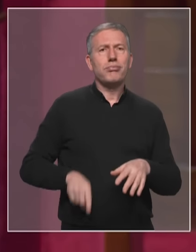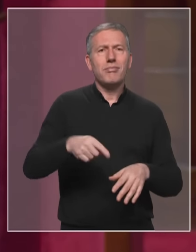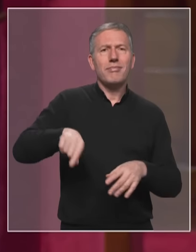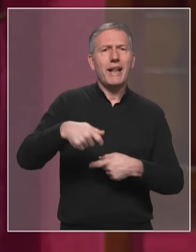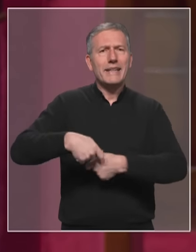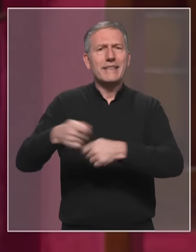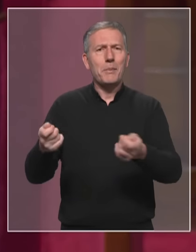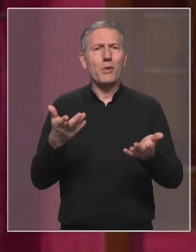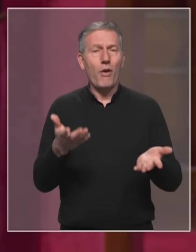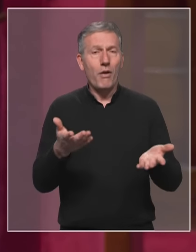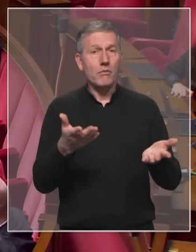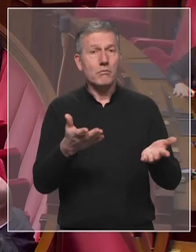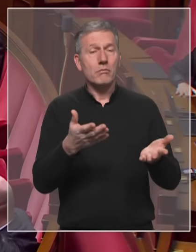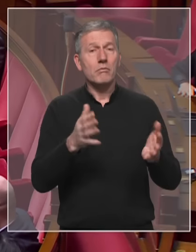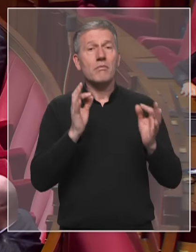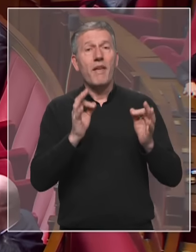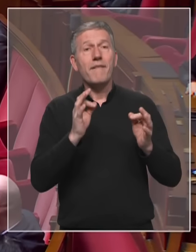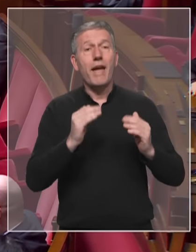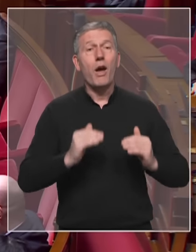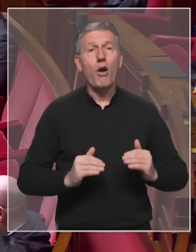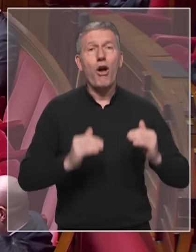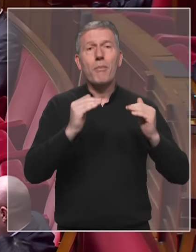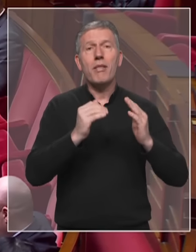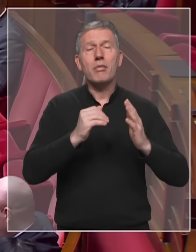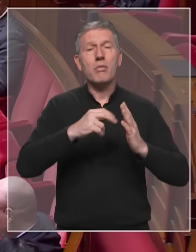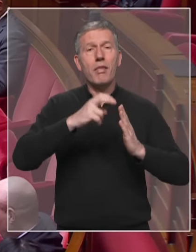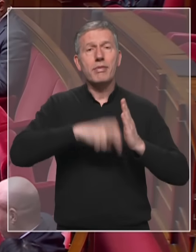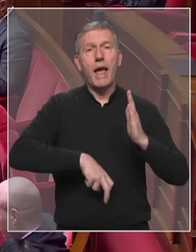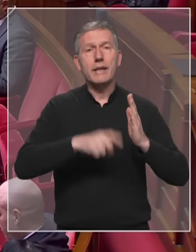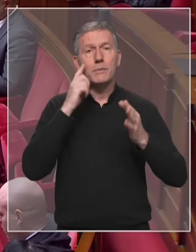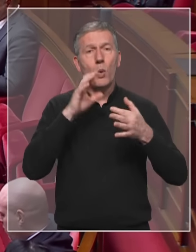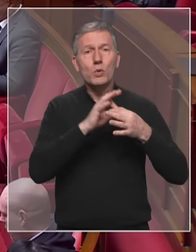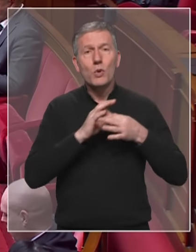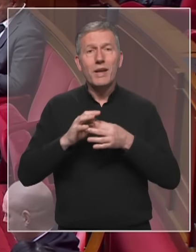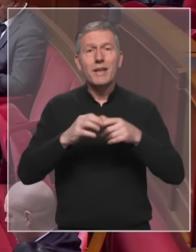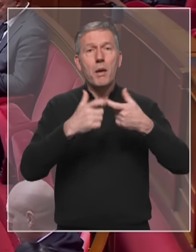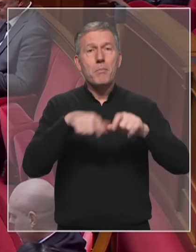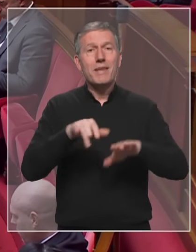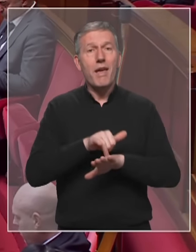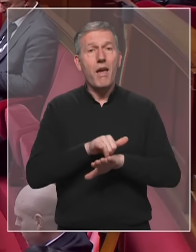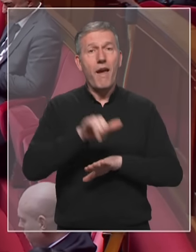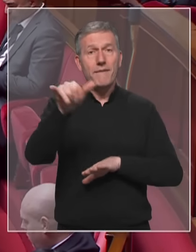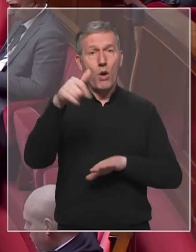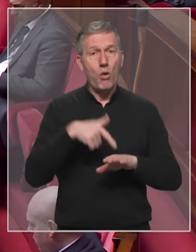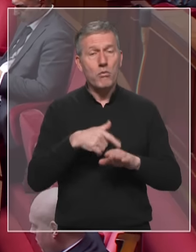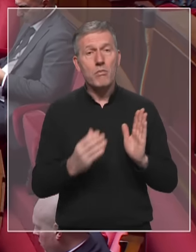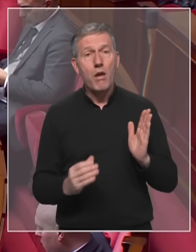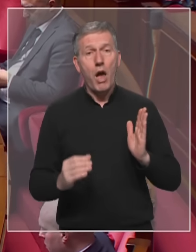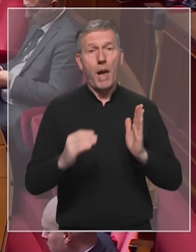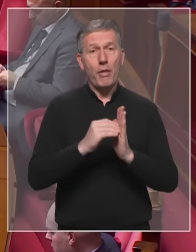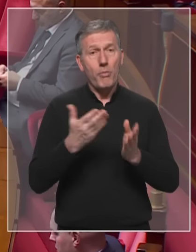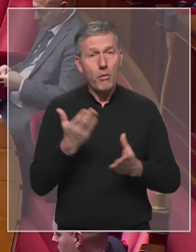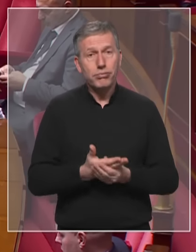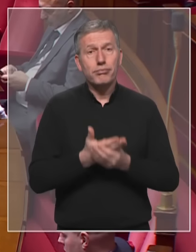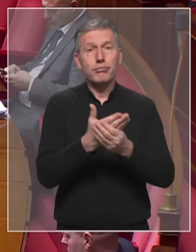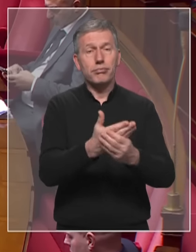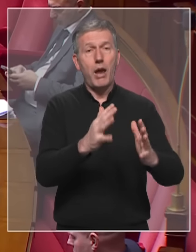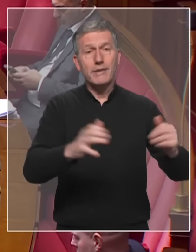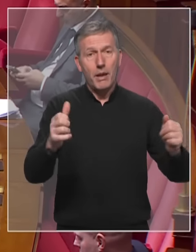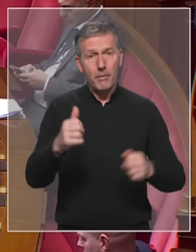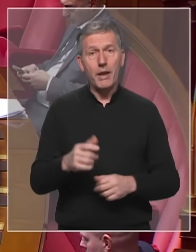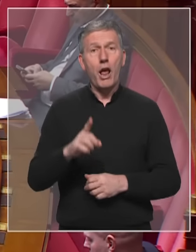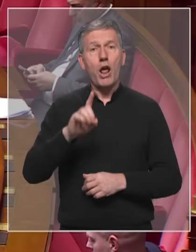question, monsieur le ministre, concernant l'augmentation de la taxe de la solidarité sur les billets d'avion. Par un amendement salvateur déposé à l'Assemblée, les Outre-mer avaient